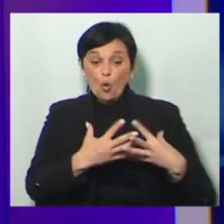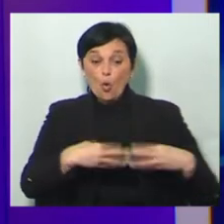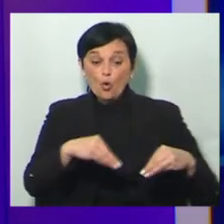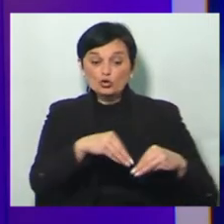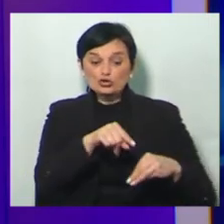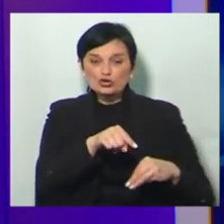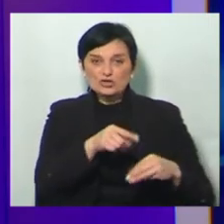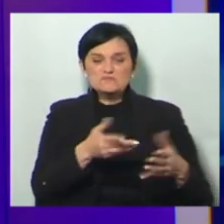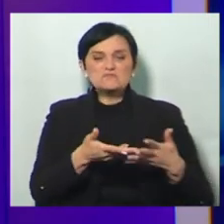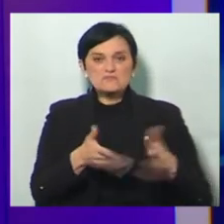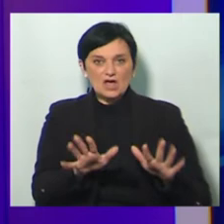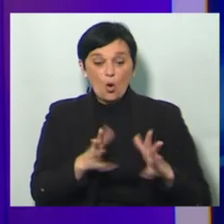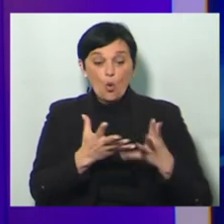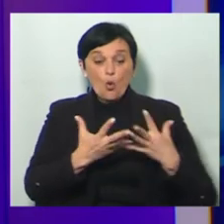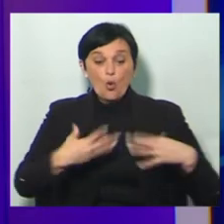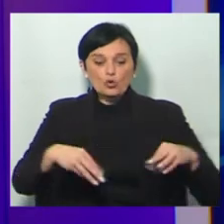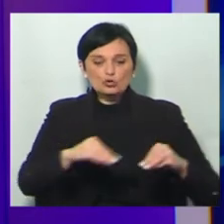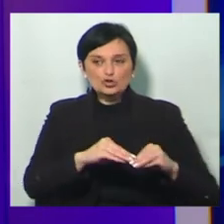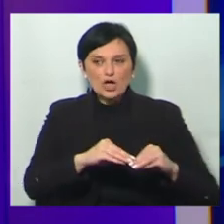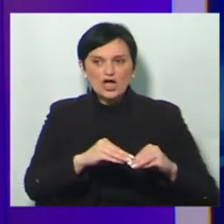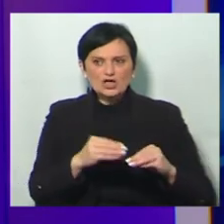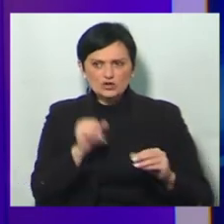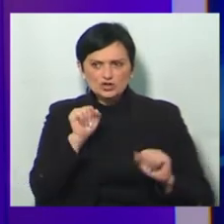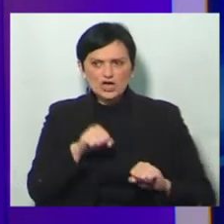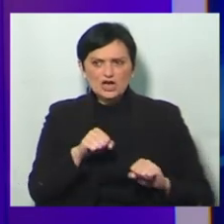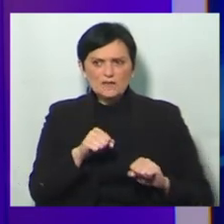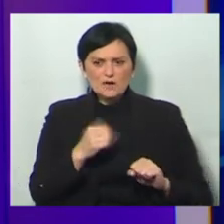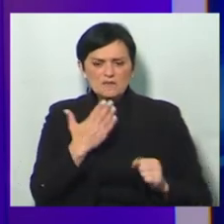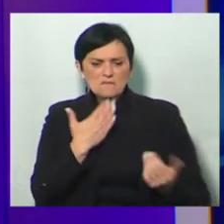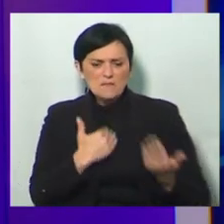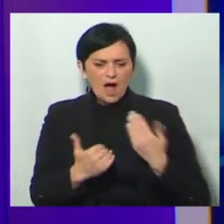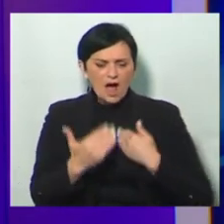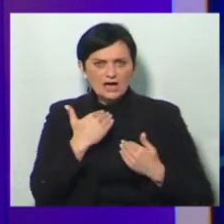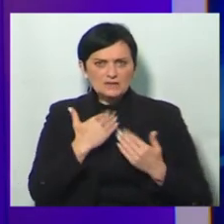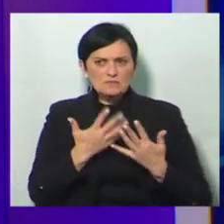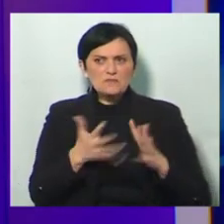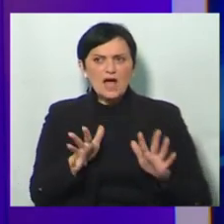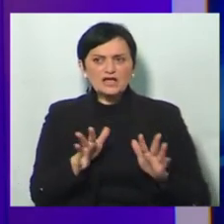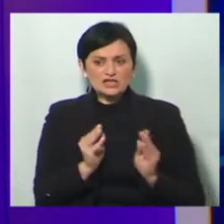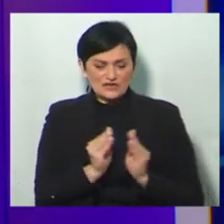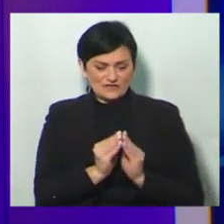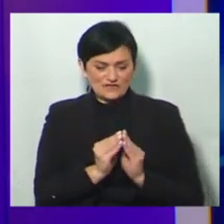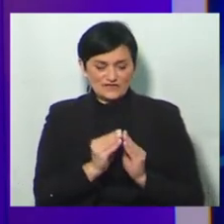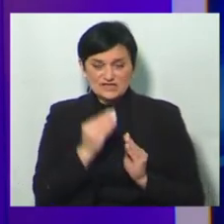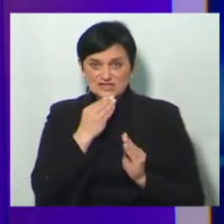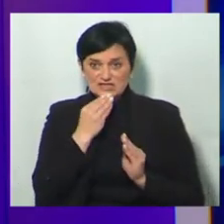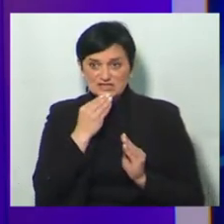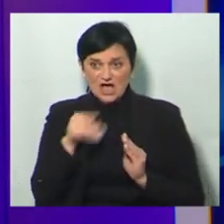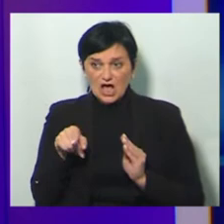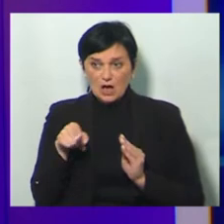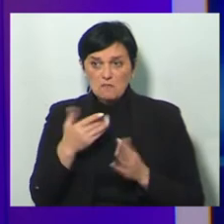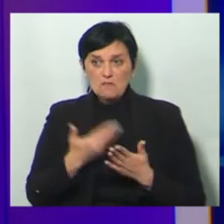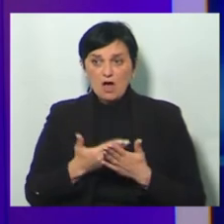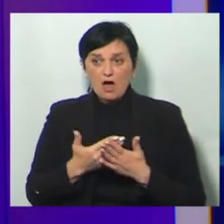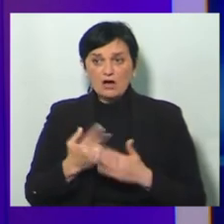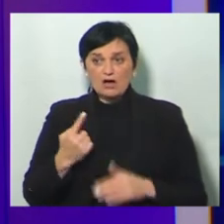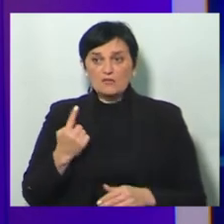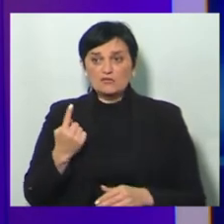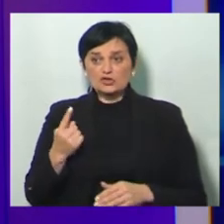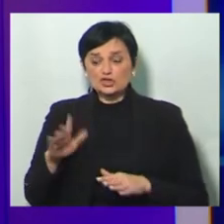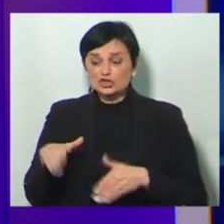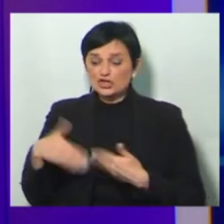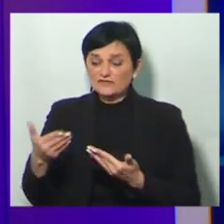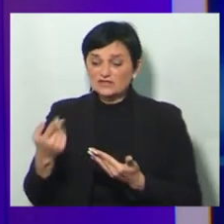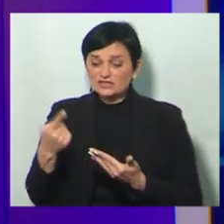ოჯახში. ოჯახში ადამიანები უფრო მადიანად შეიძლება შეექცეოდნენ იგივე საკვებს, რომელსაც სხვა სივრცეში